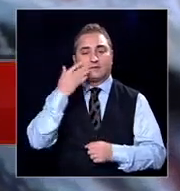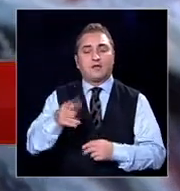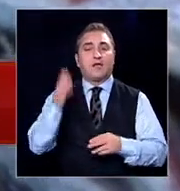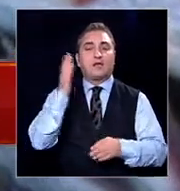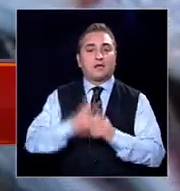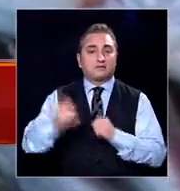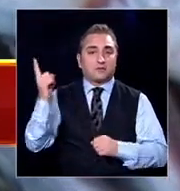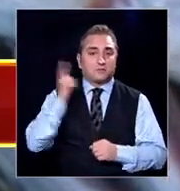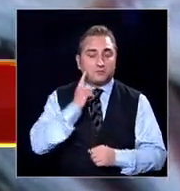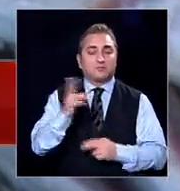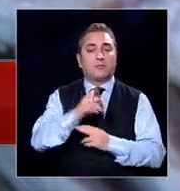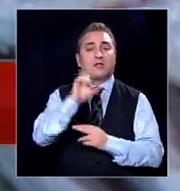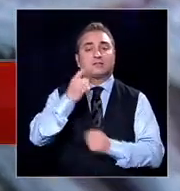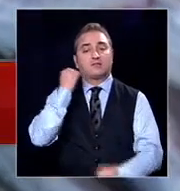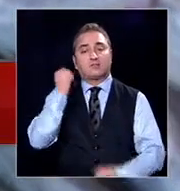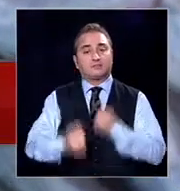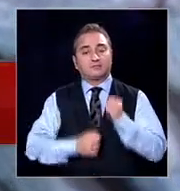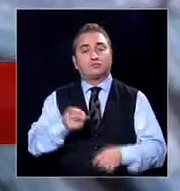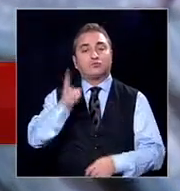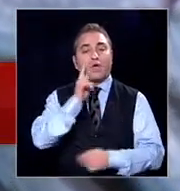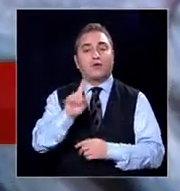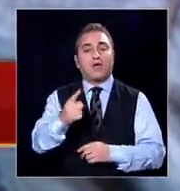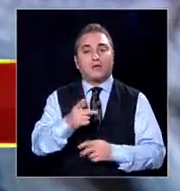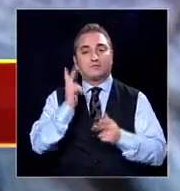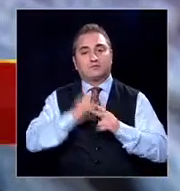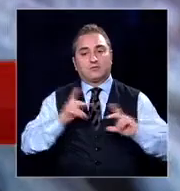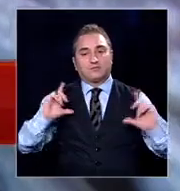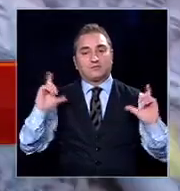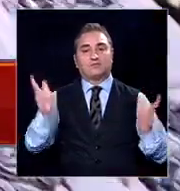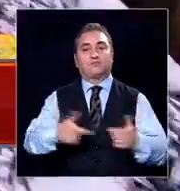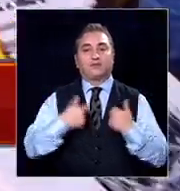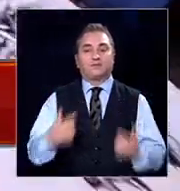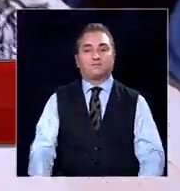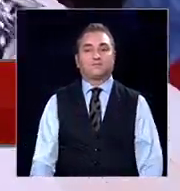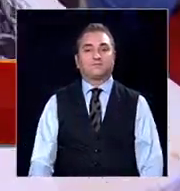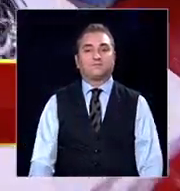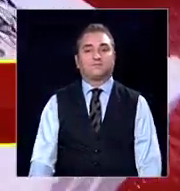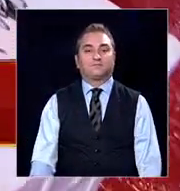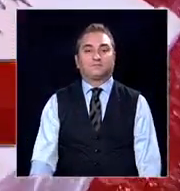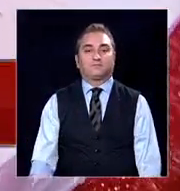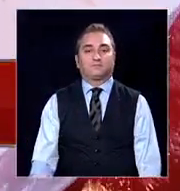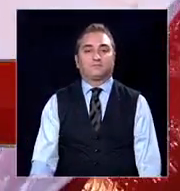vatandaşsa balıkçılara koştu. Son hamsiler hemen kapışıldı.